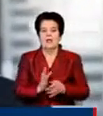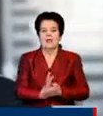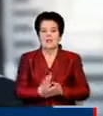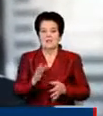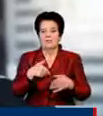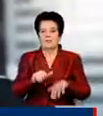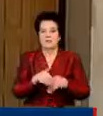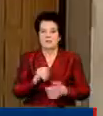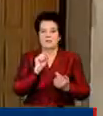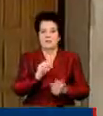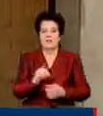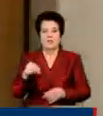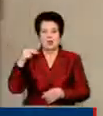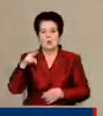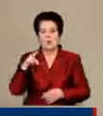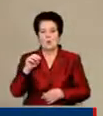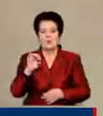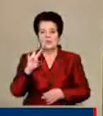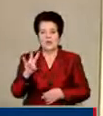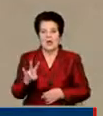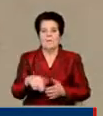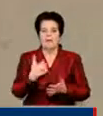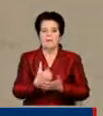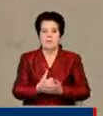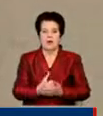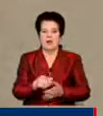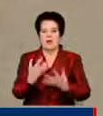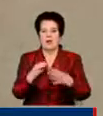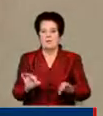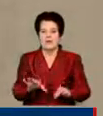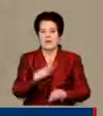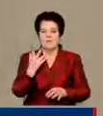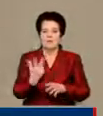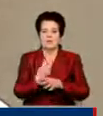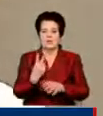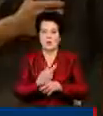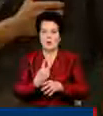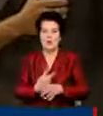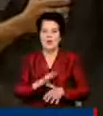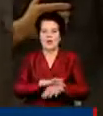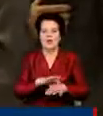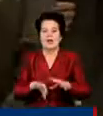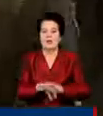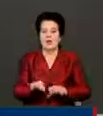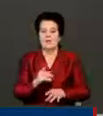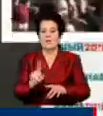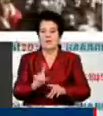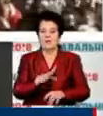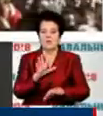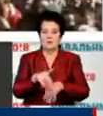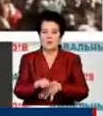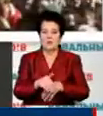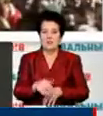la o demonstrație împotriva președintelui Putin. Principalul lider al opoziției a mai fost de 2 ori încarcerat pentru că a organizat